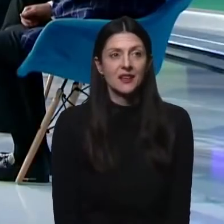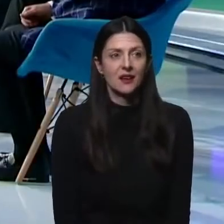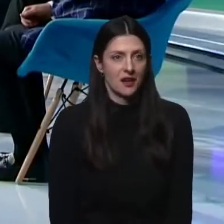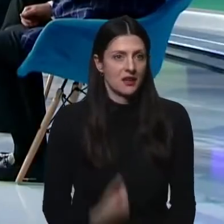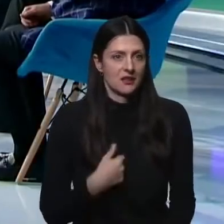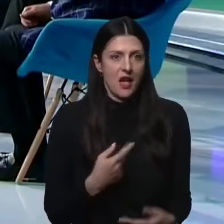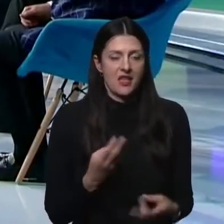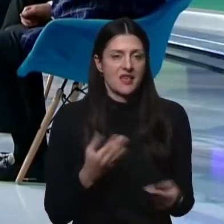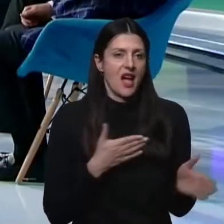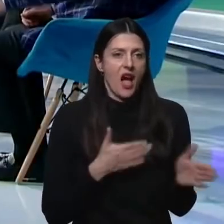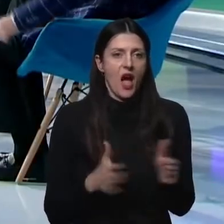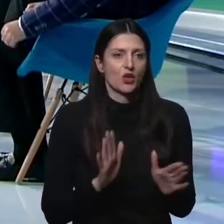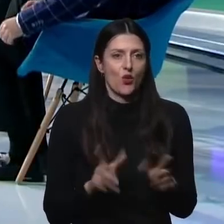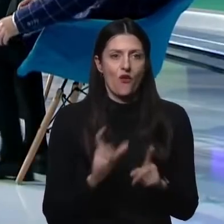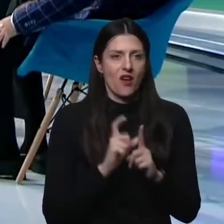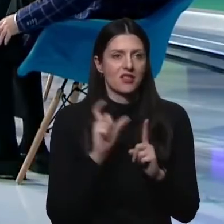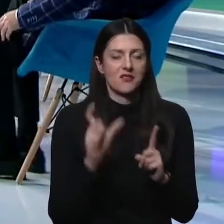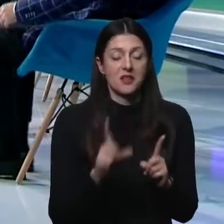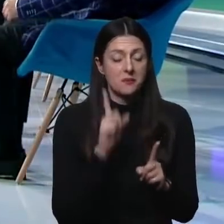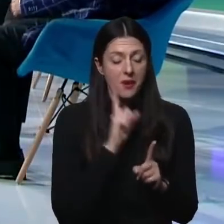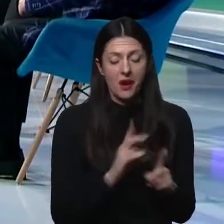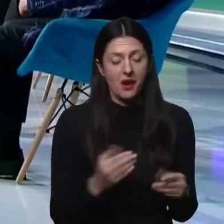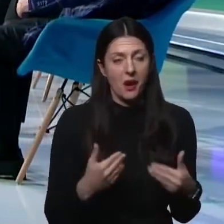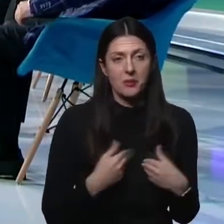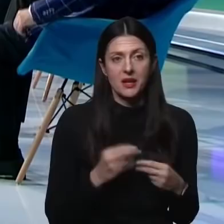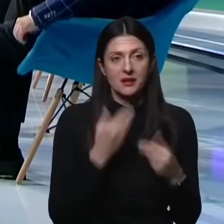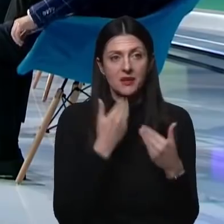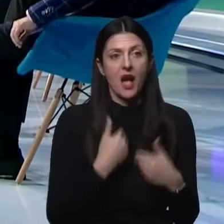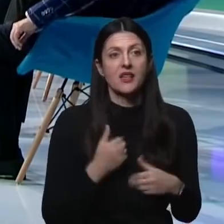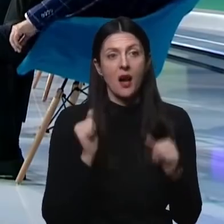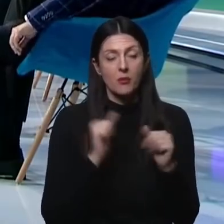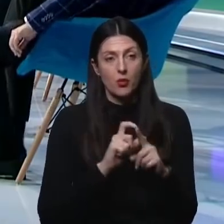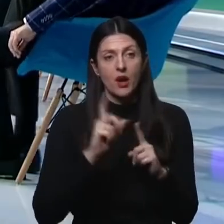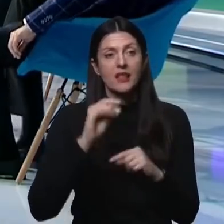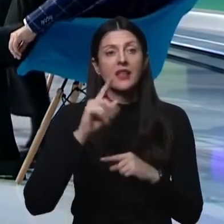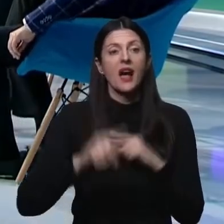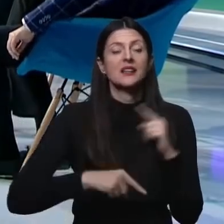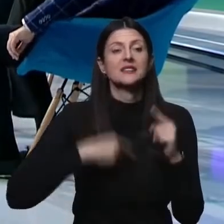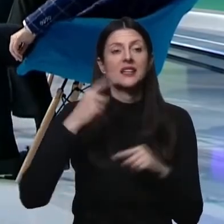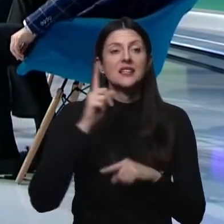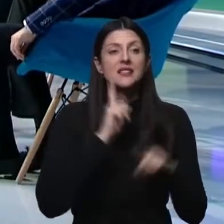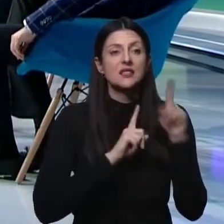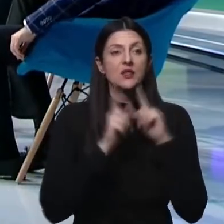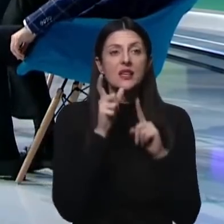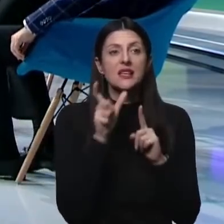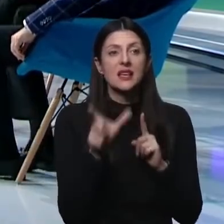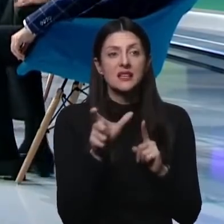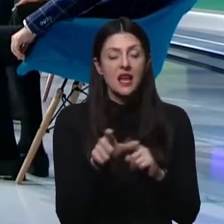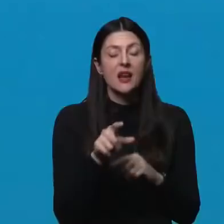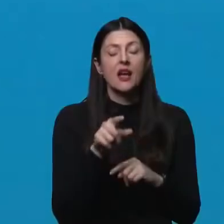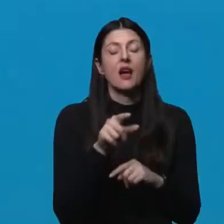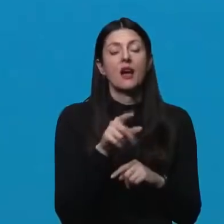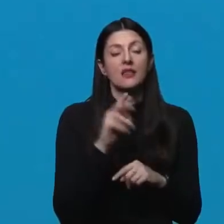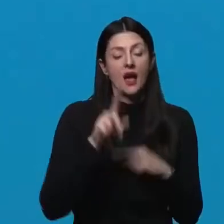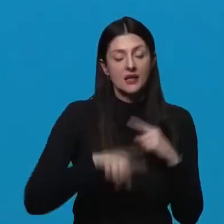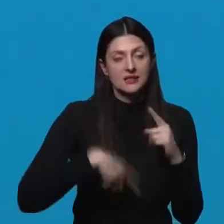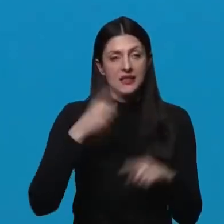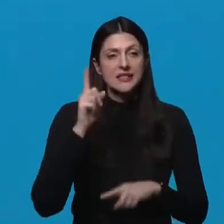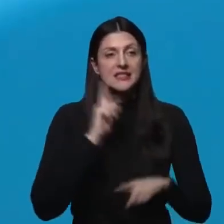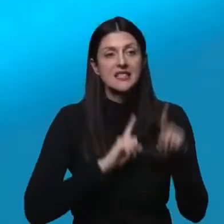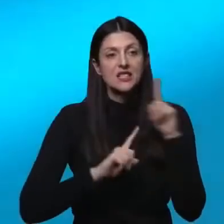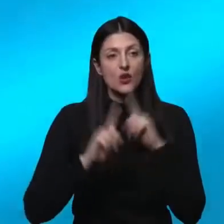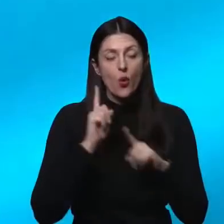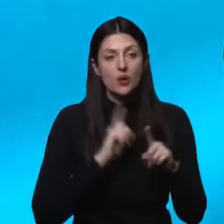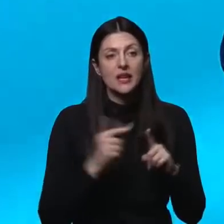готов ответить. Пока ко мне не обращались. Я могу ответить. На следующей сессионной неделе они будут снимать... На следующей сессионной